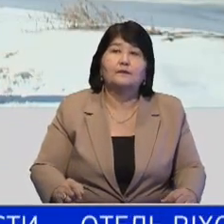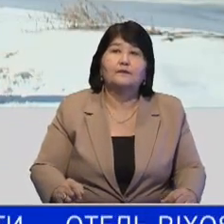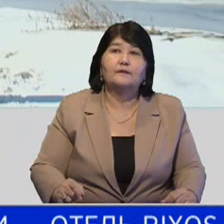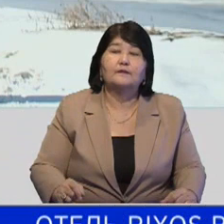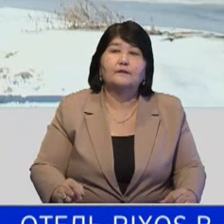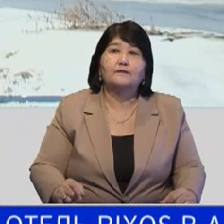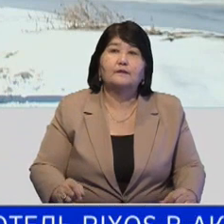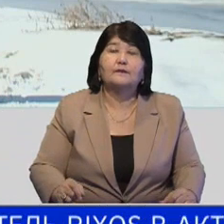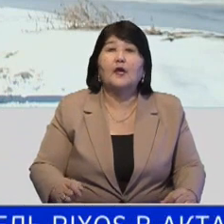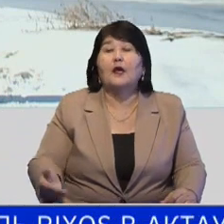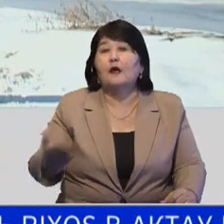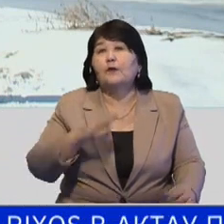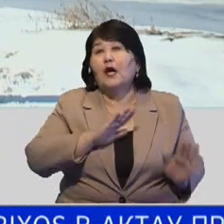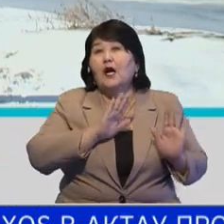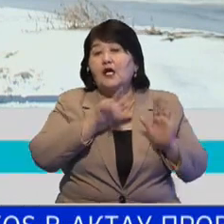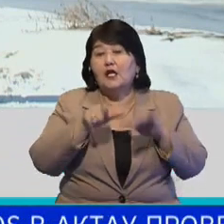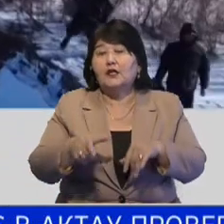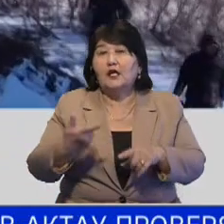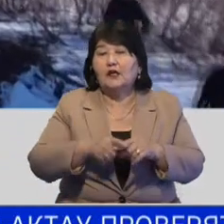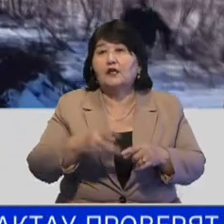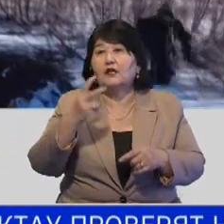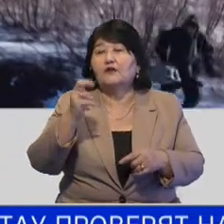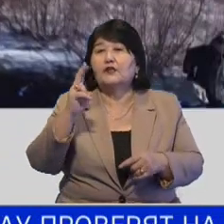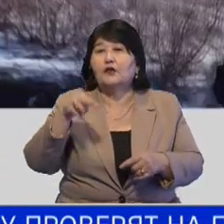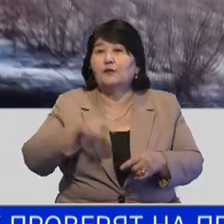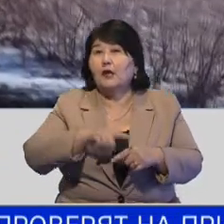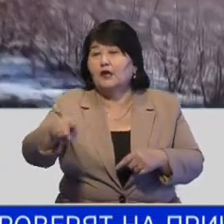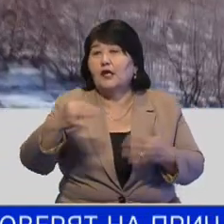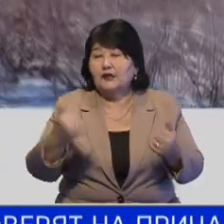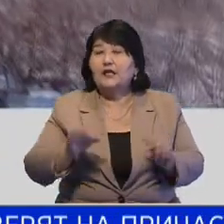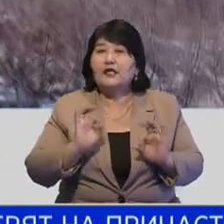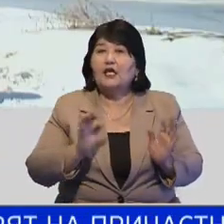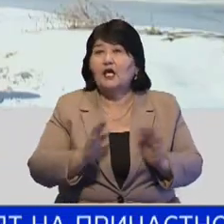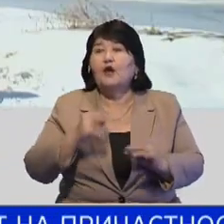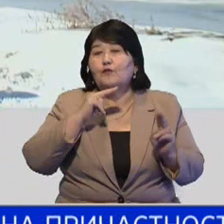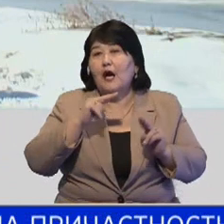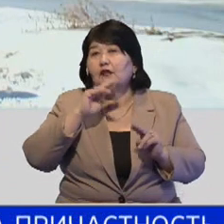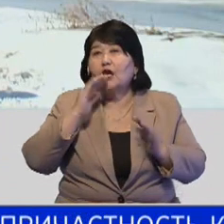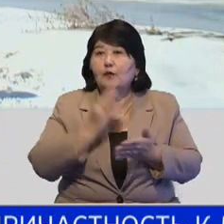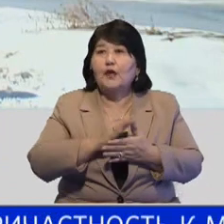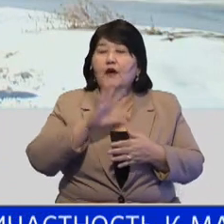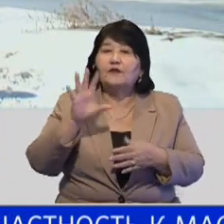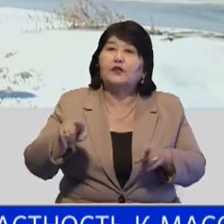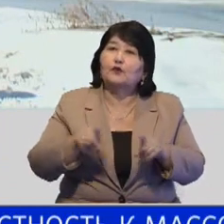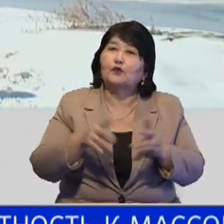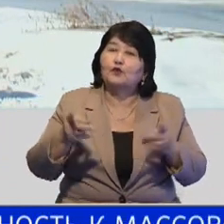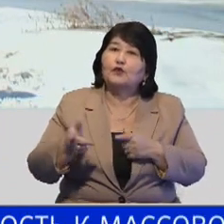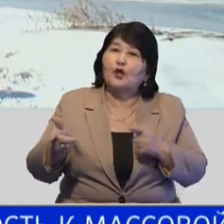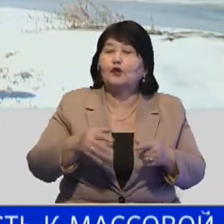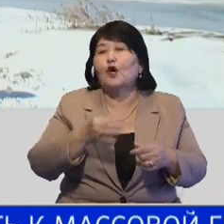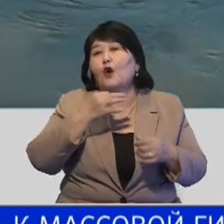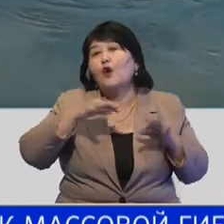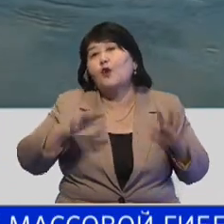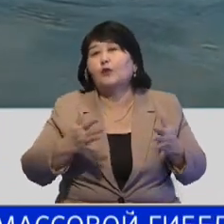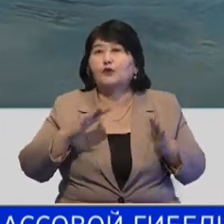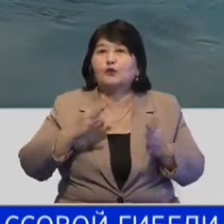человек в даю сейчас поступает 200 ме ситуация на данный момент стабильная под наблюдением тем не менее нужно быть готовыми к любой